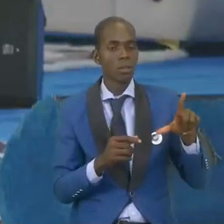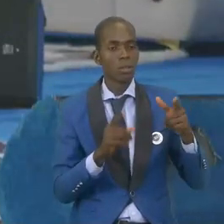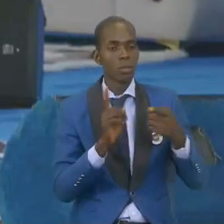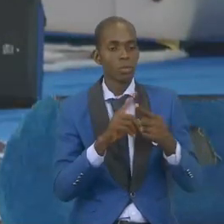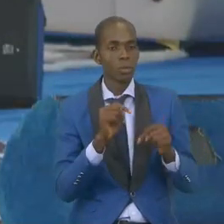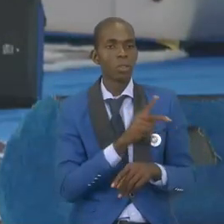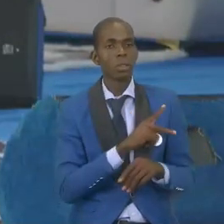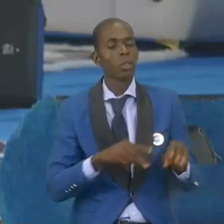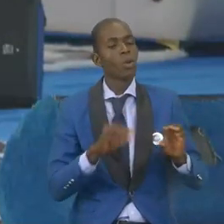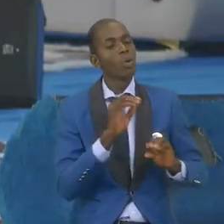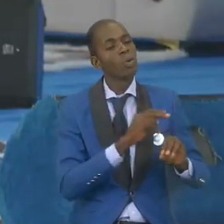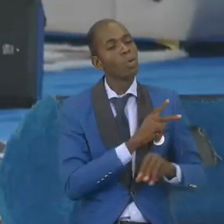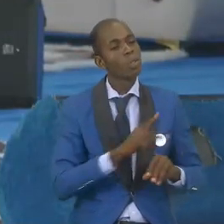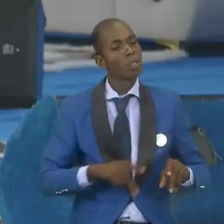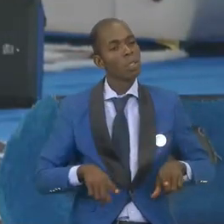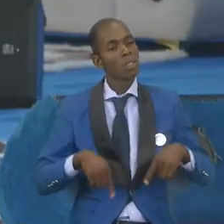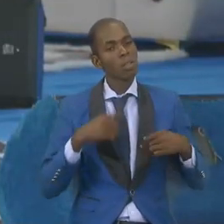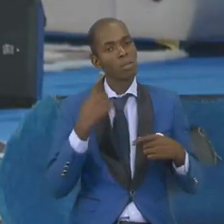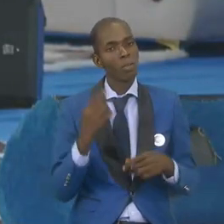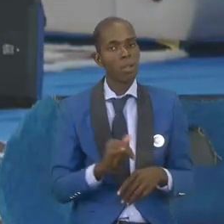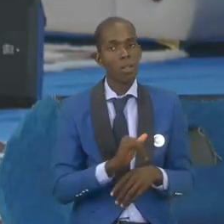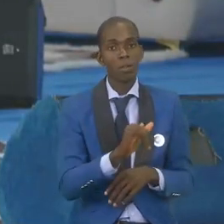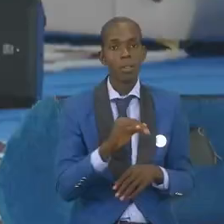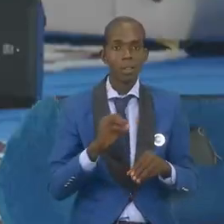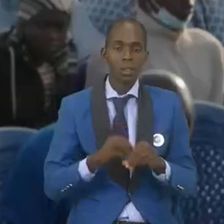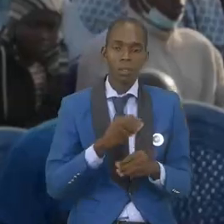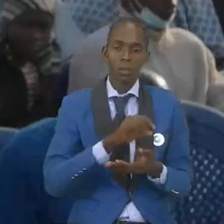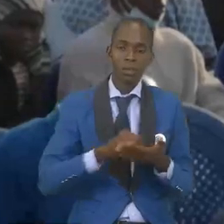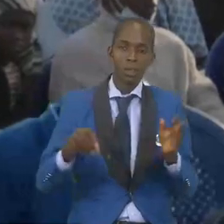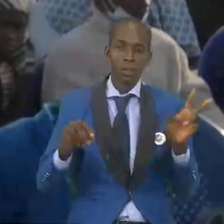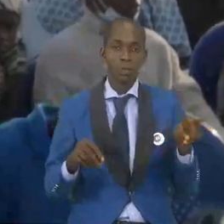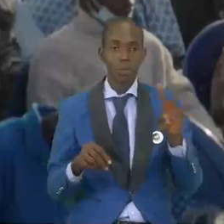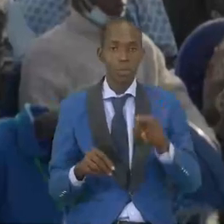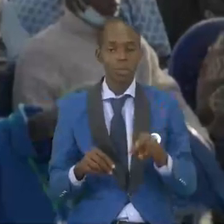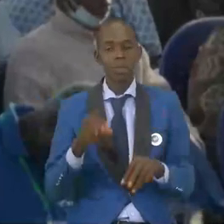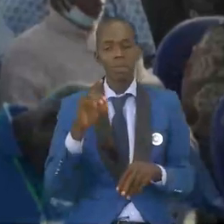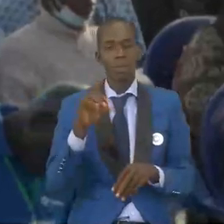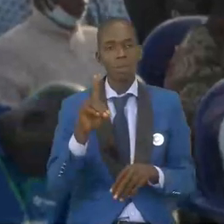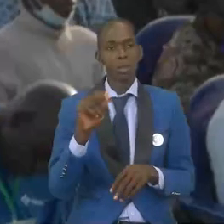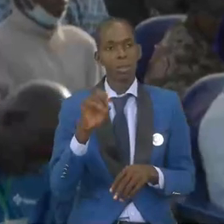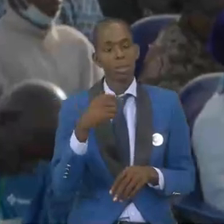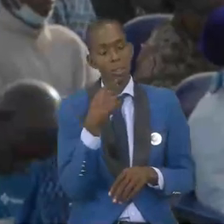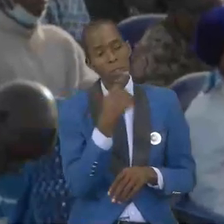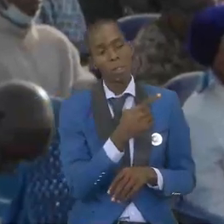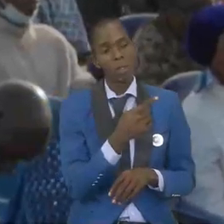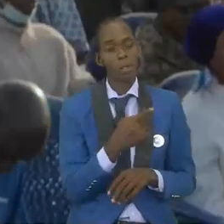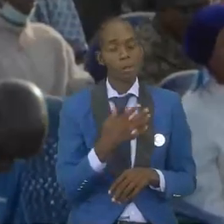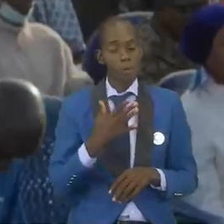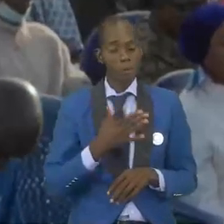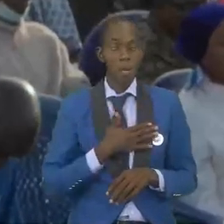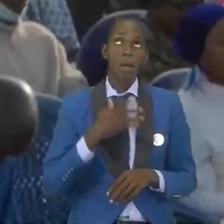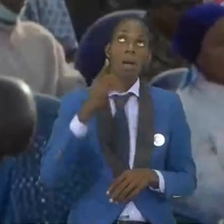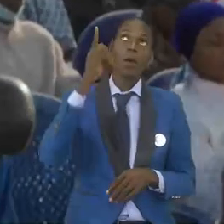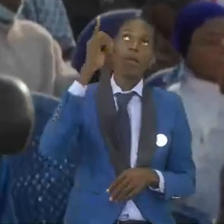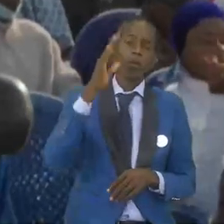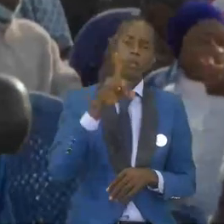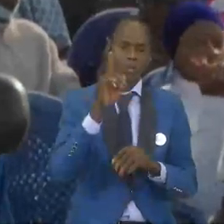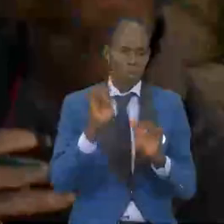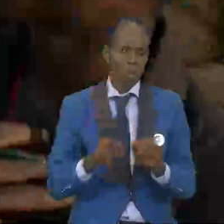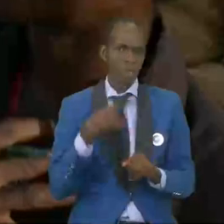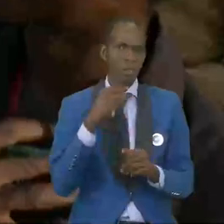Verset 21, et Daniel dit au roi, « Roi, vis éternellement. » Verset 22, il